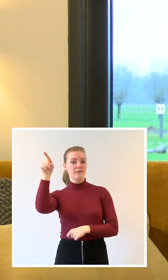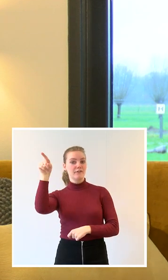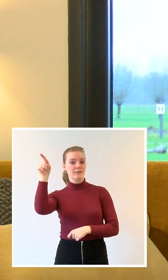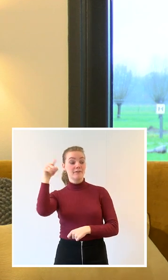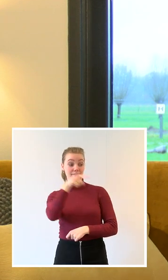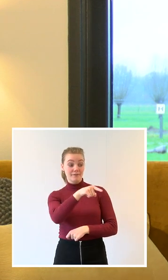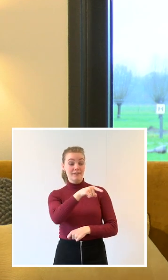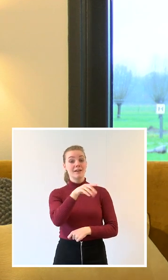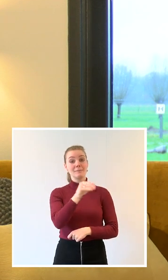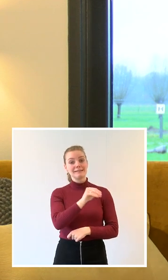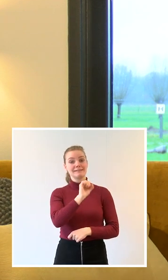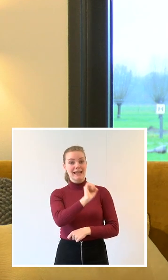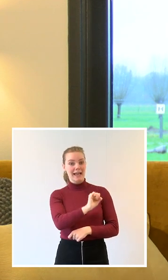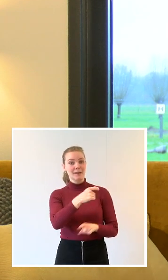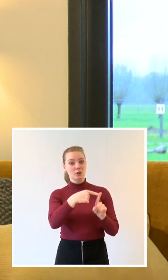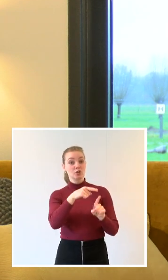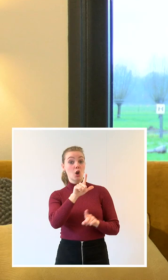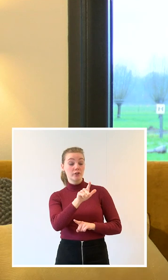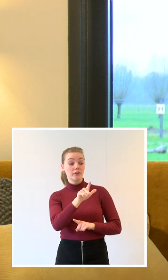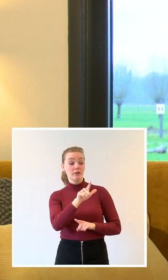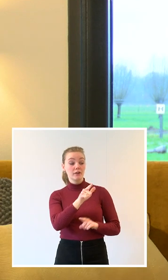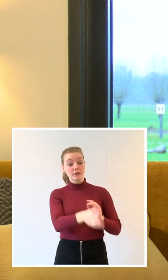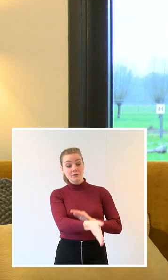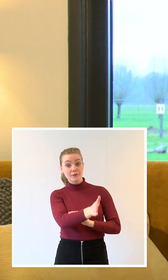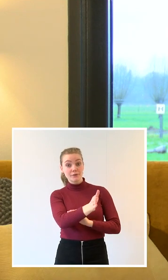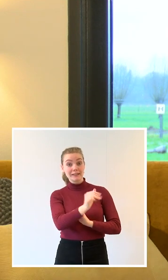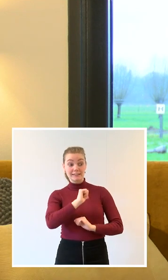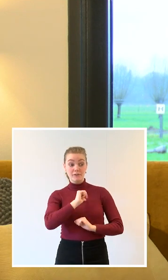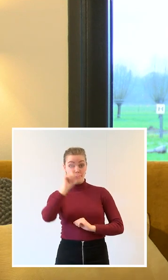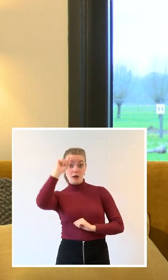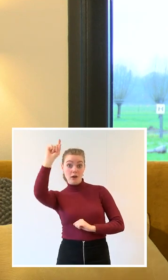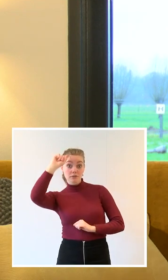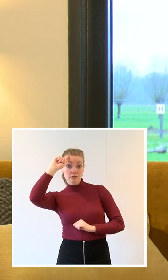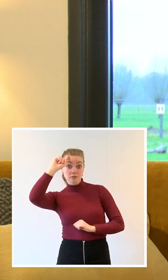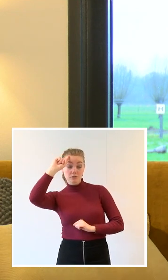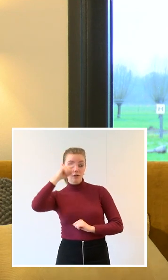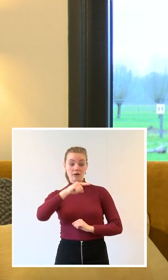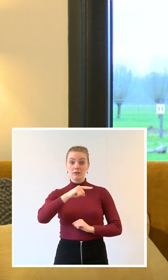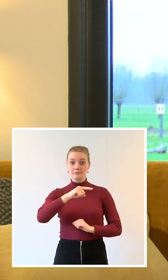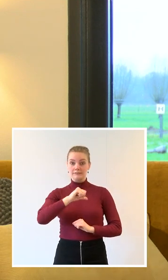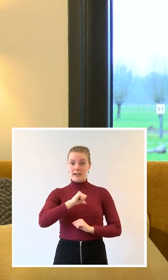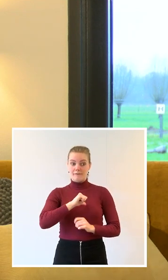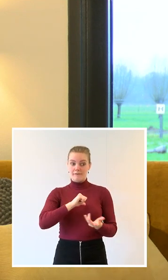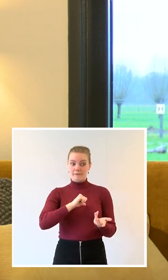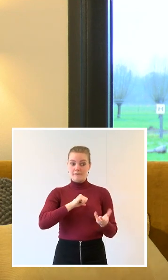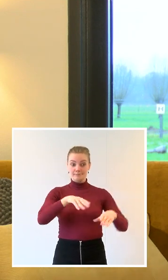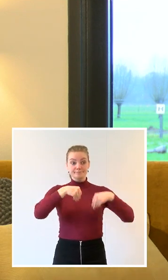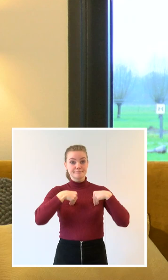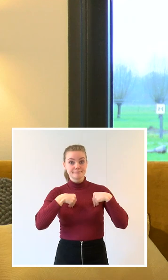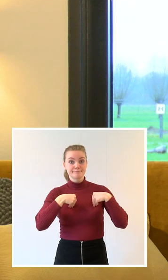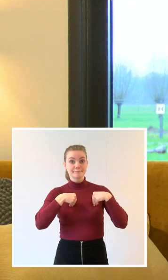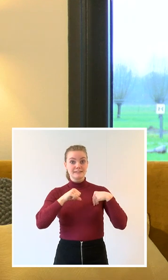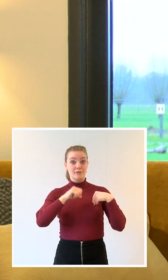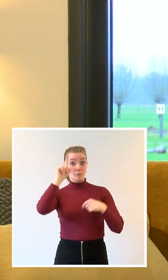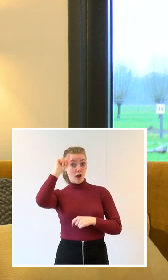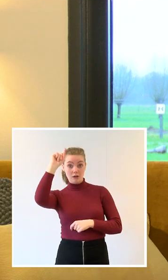Lot niet op eigen initiatief, niet omdat hij het zelf heeft verzonnen, niet omdat hij het zelf heeft bedacht, maar omdat